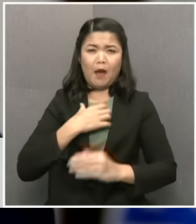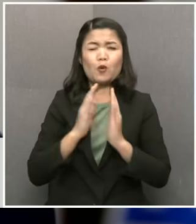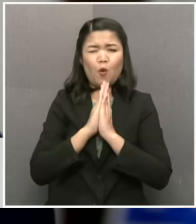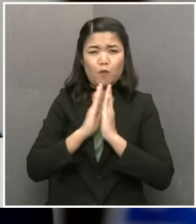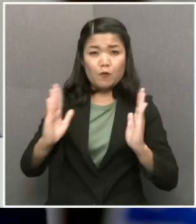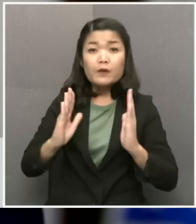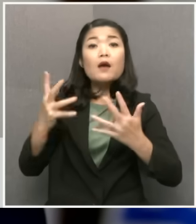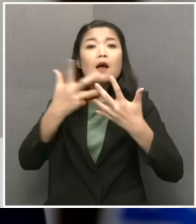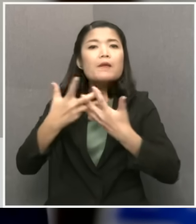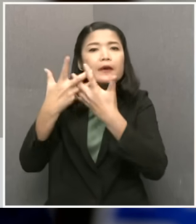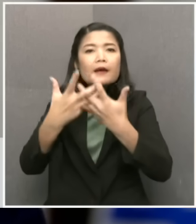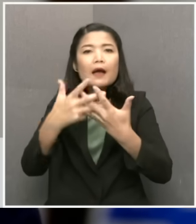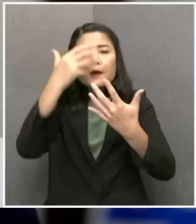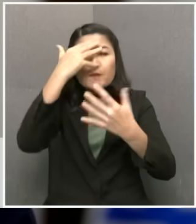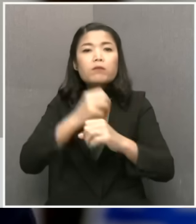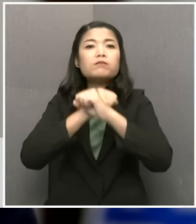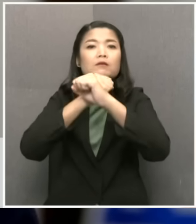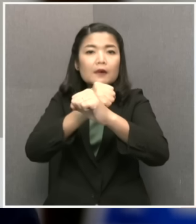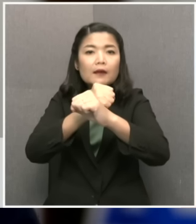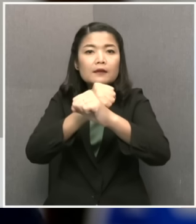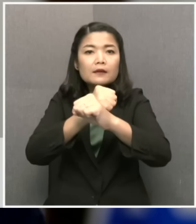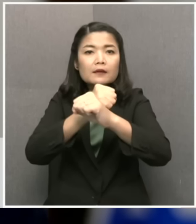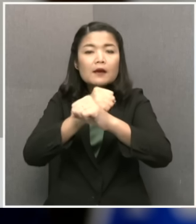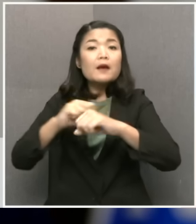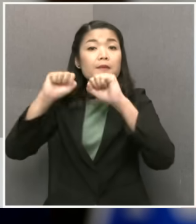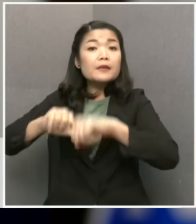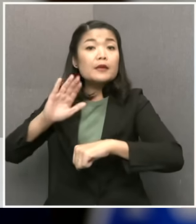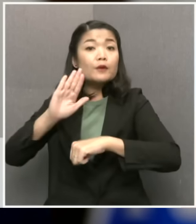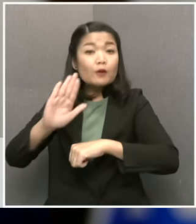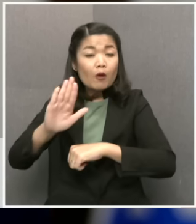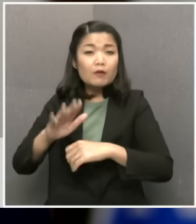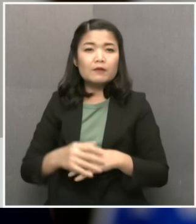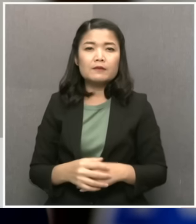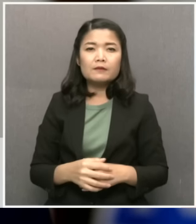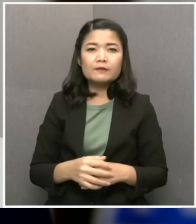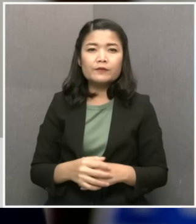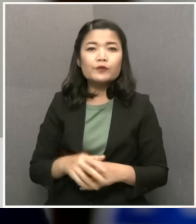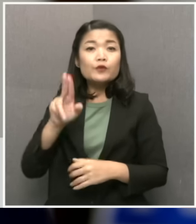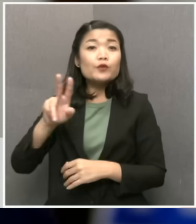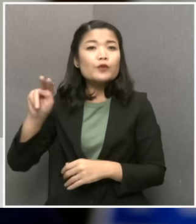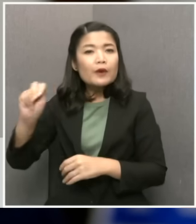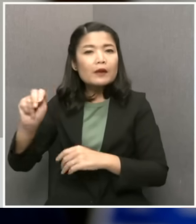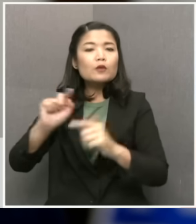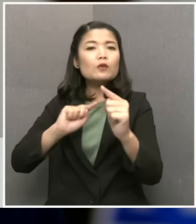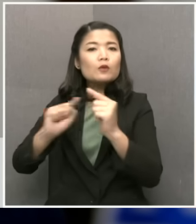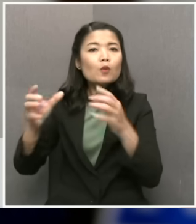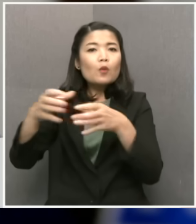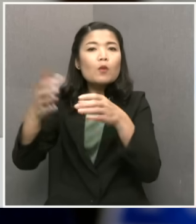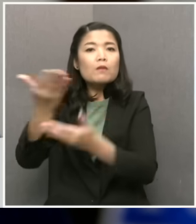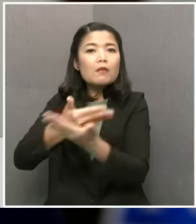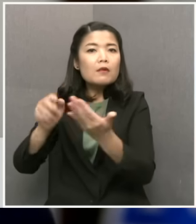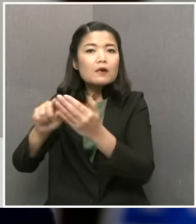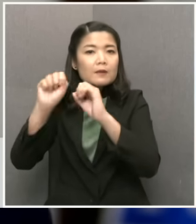รัฐที่ใช้สิทธิ์ยับยั้งหรือวีโต้มติของคณะมนตรีความมั่นคงแห่งสหประชาชาติขัดขวาง